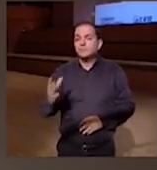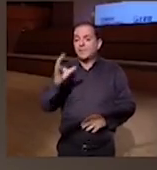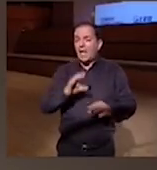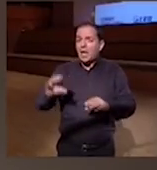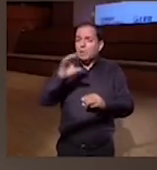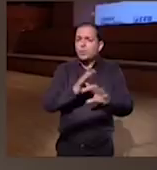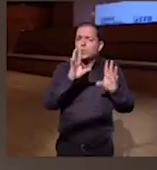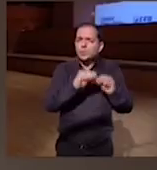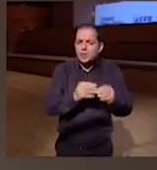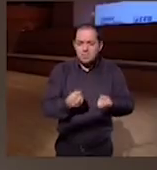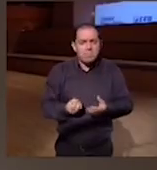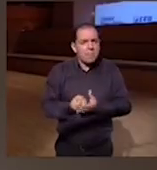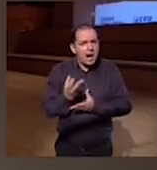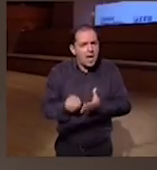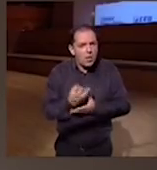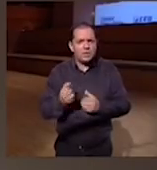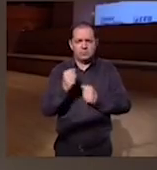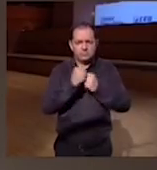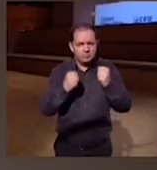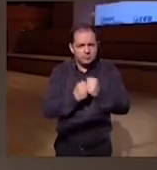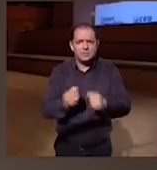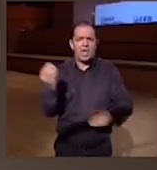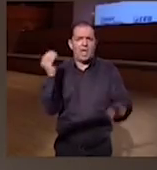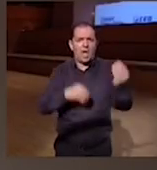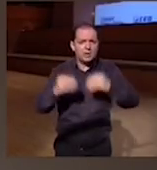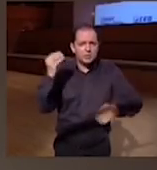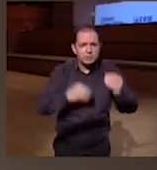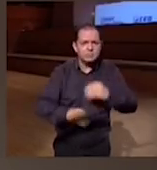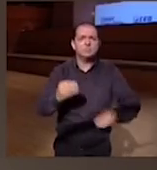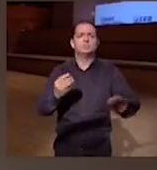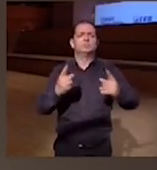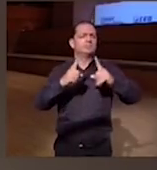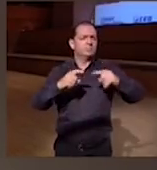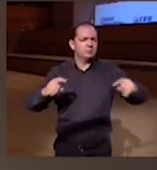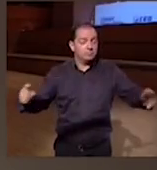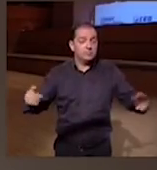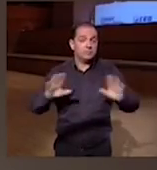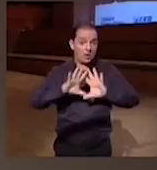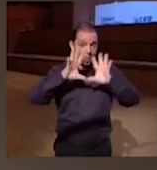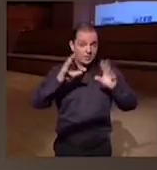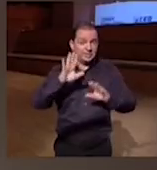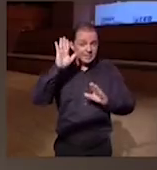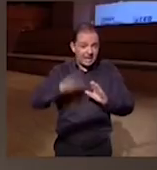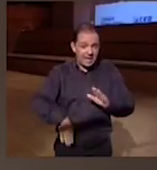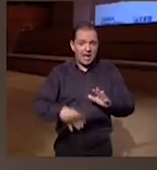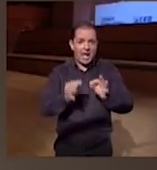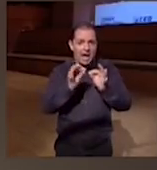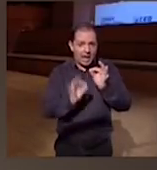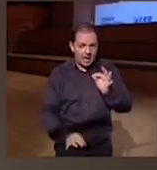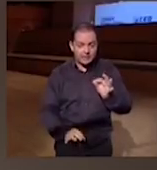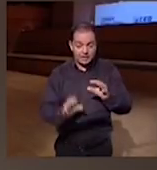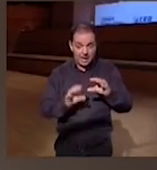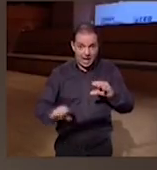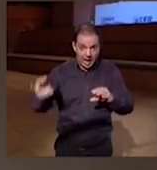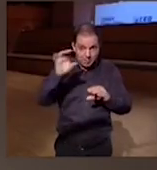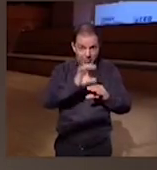τις παραγωγικές επεκτάσεις, τις υποδομές, τον εξοπλισμό, αλλά σε τελική ανάλυση οι